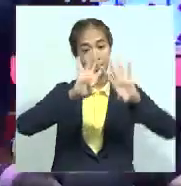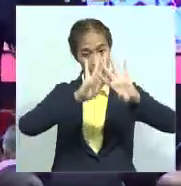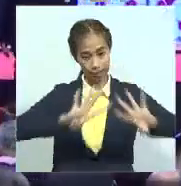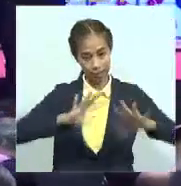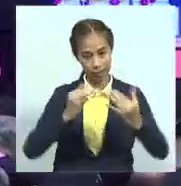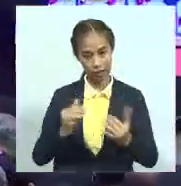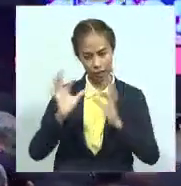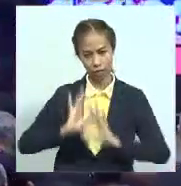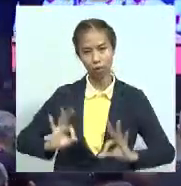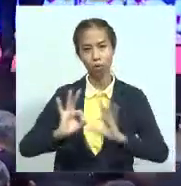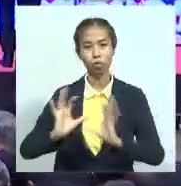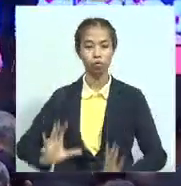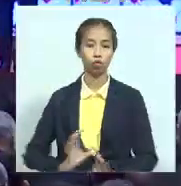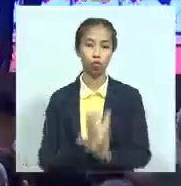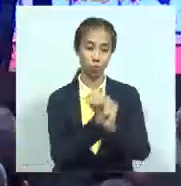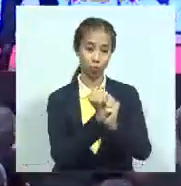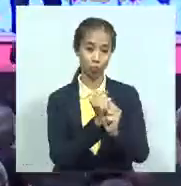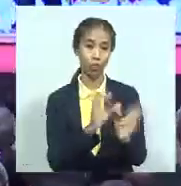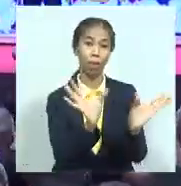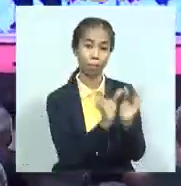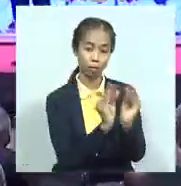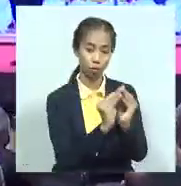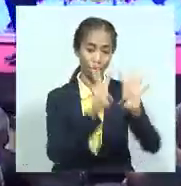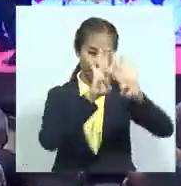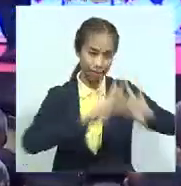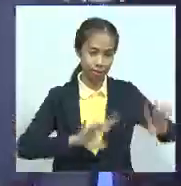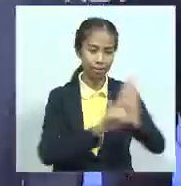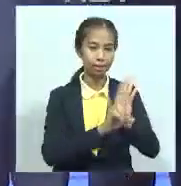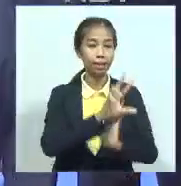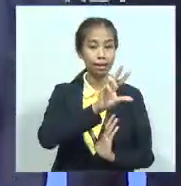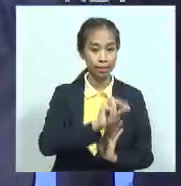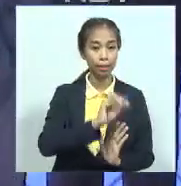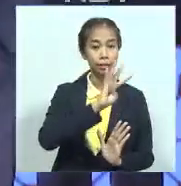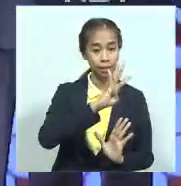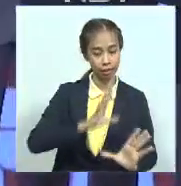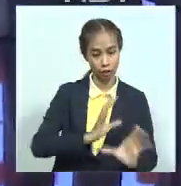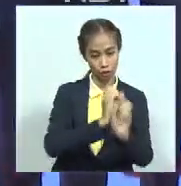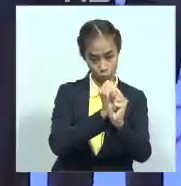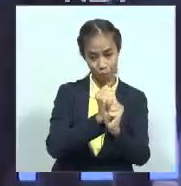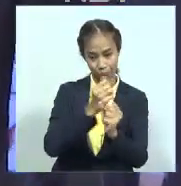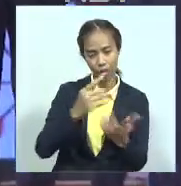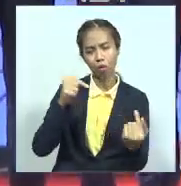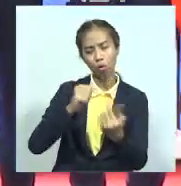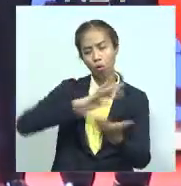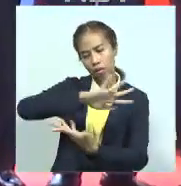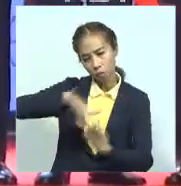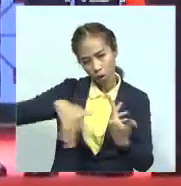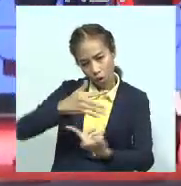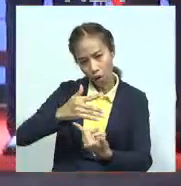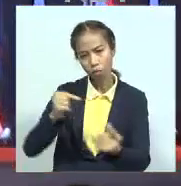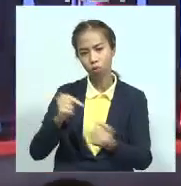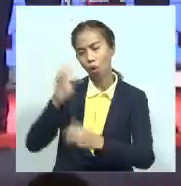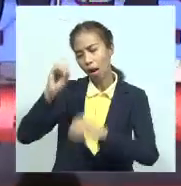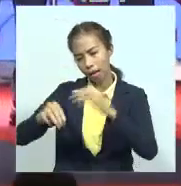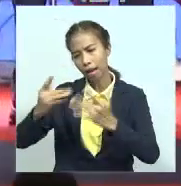นสำคัญที่ได้ข้อสรุปจากการประชุมสุดยอดอาเซียนครั้งที่34โดยเฉพาะด้านสิ่งแวดล้อมการต่อต้านขยะทะเล